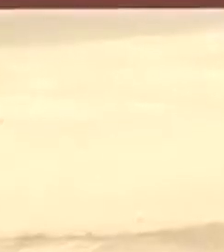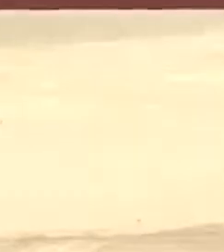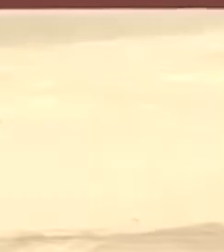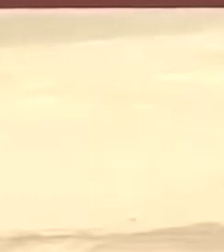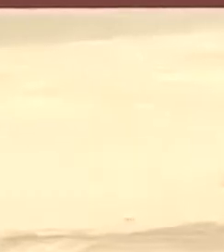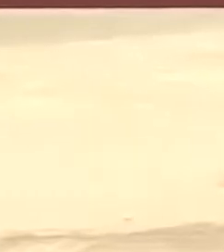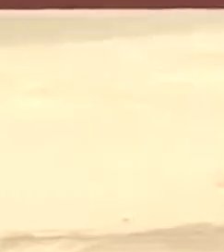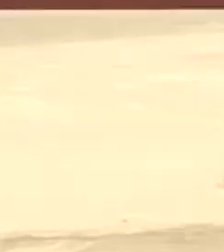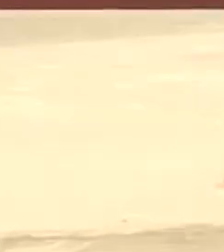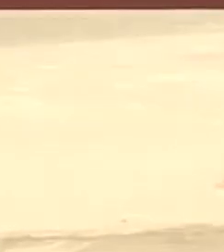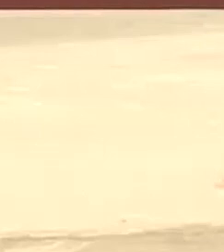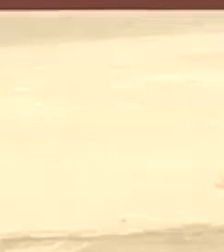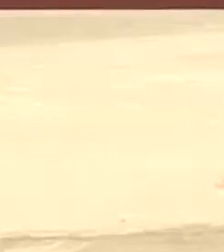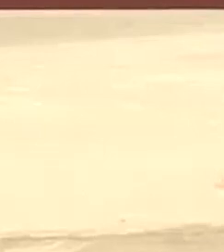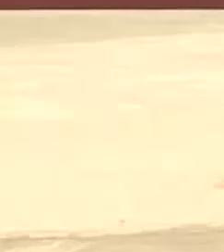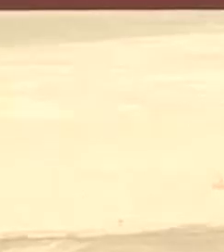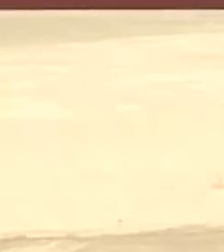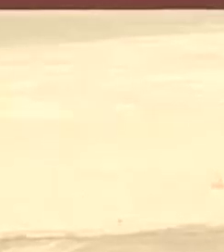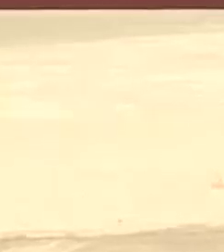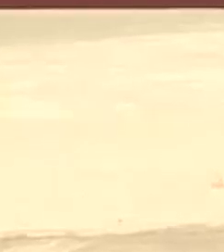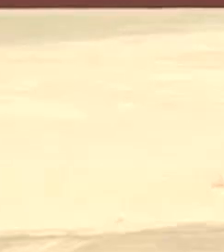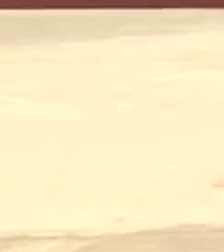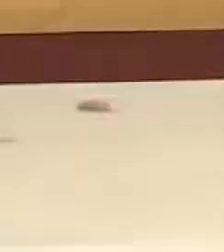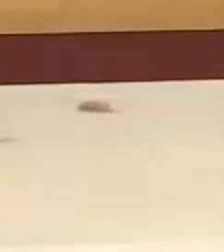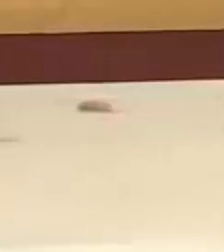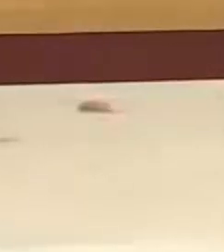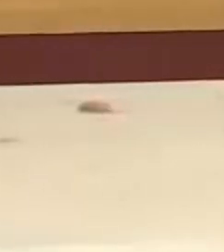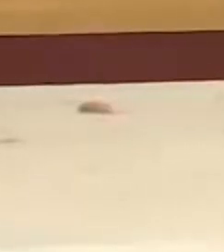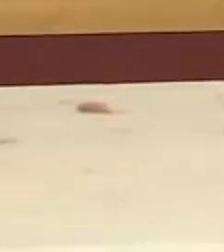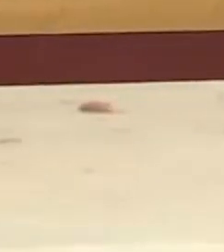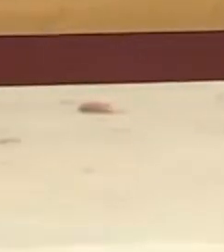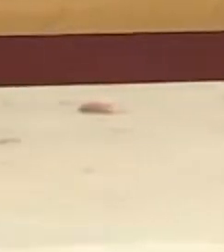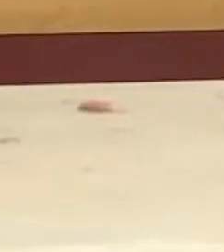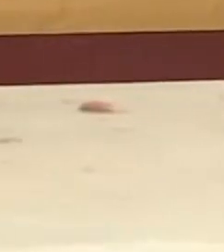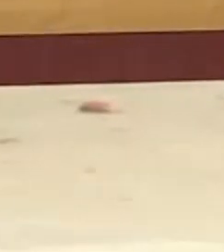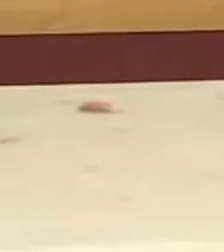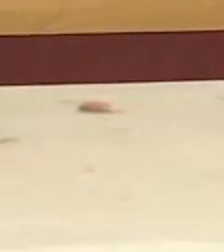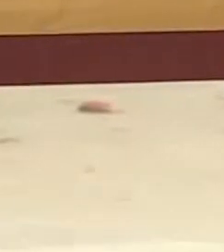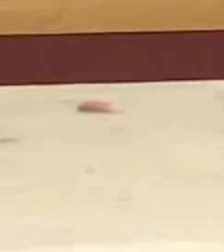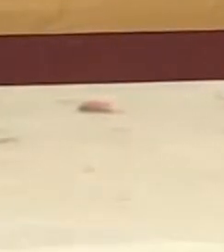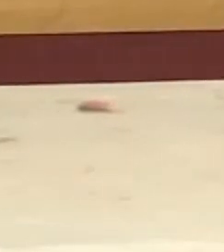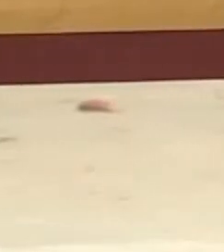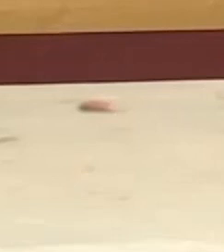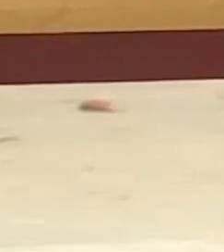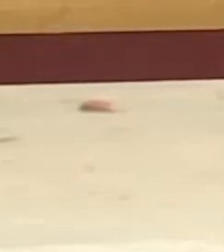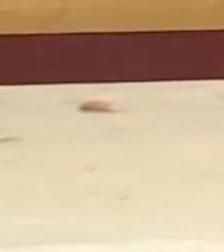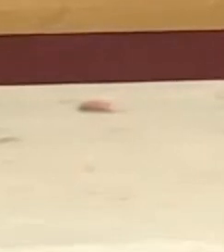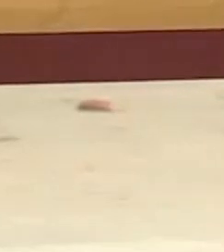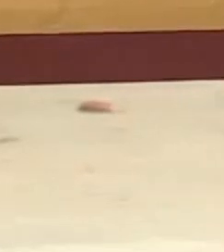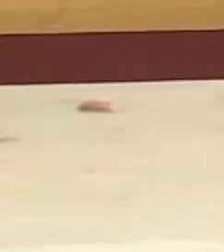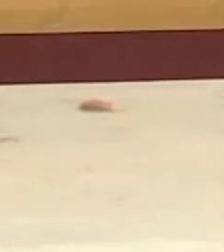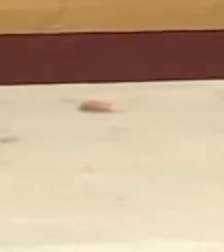ជាព្រះរាជតំណាងដ៏ខ្ពង់ខ្ពស់របស់ព្រះអង្គទាំងទ្វេបានអញ្ជើញដឹកនាំកិច្ចប្រជុំស្ដីពីការកសាងសមិទ្ធផ